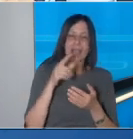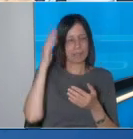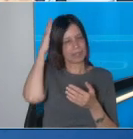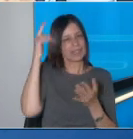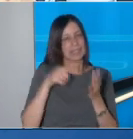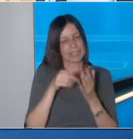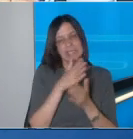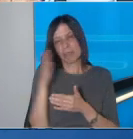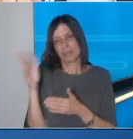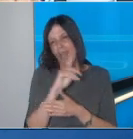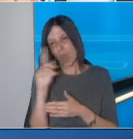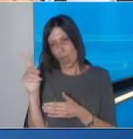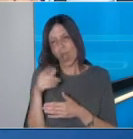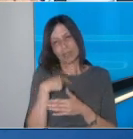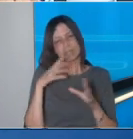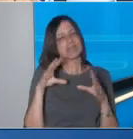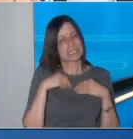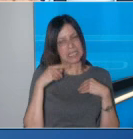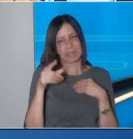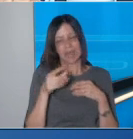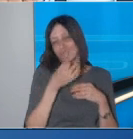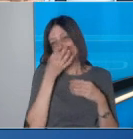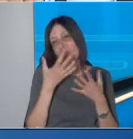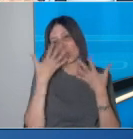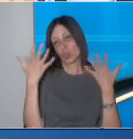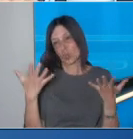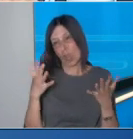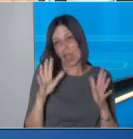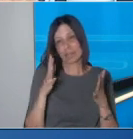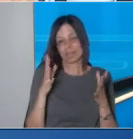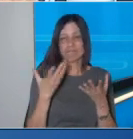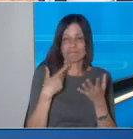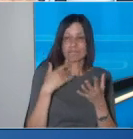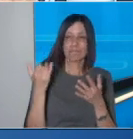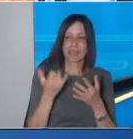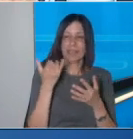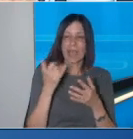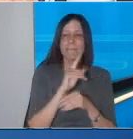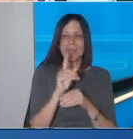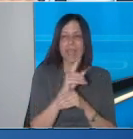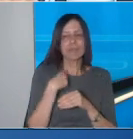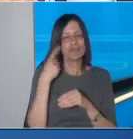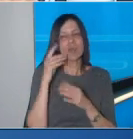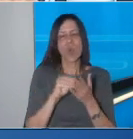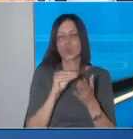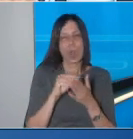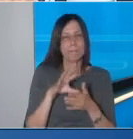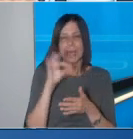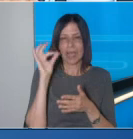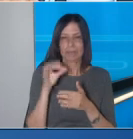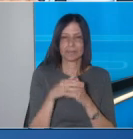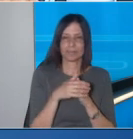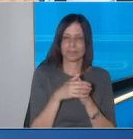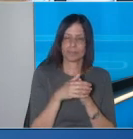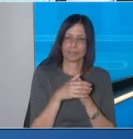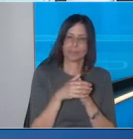לא, ואני מסכים איתך לגמרי, רונן צור. שאלה גדולה, שאלה גדולה גם עם מי הוא יעבוד, בינתיים אני שומע שהוא עוד לא בחר. רונן צור... מבחינתו